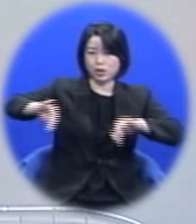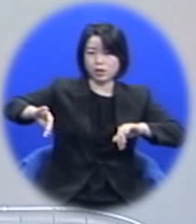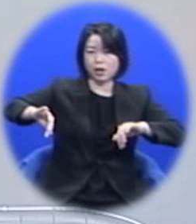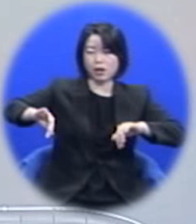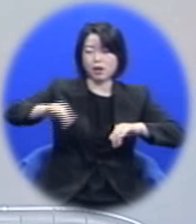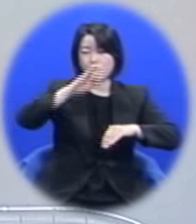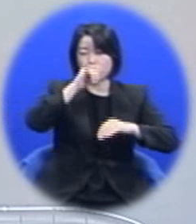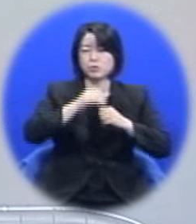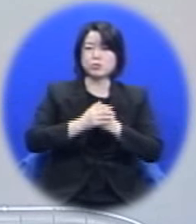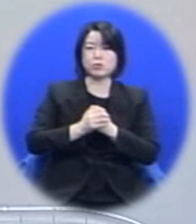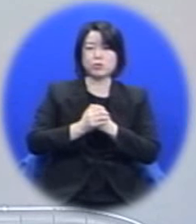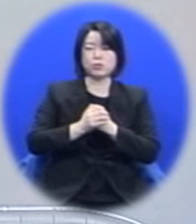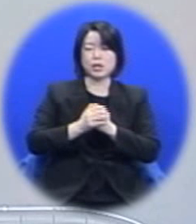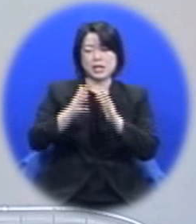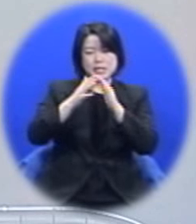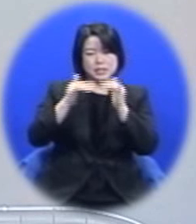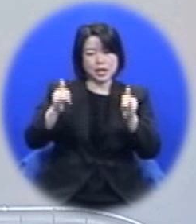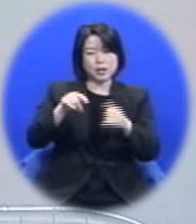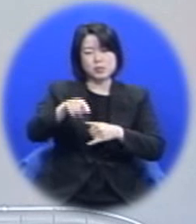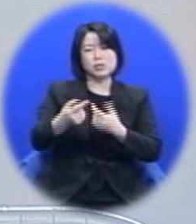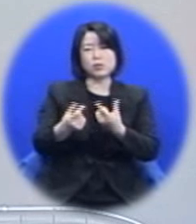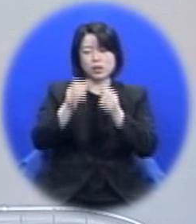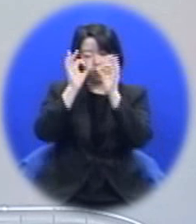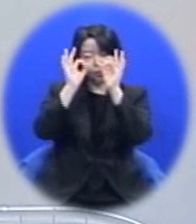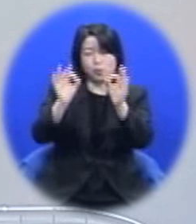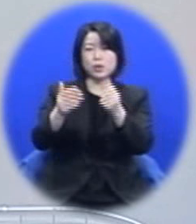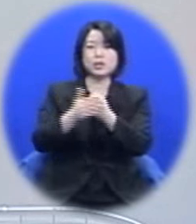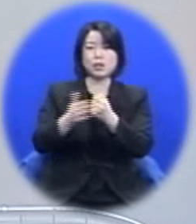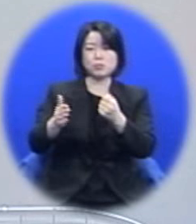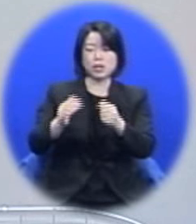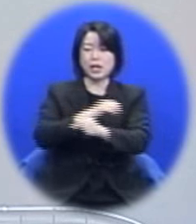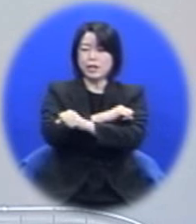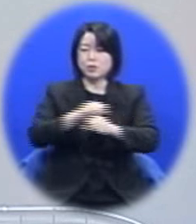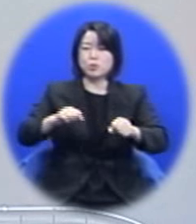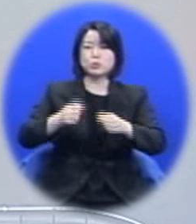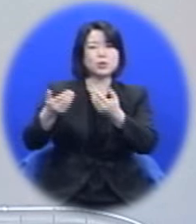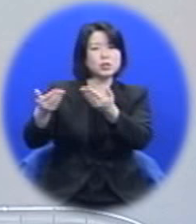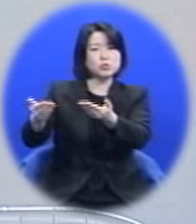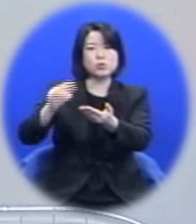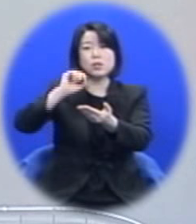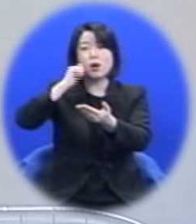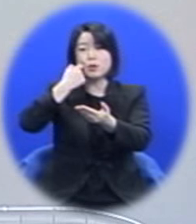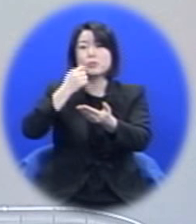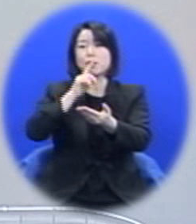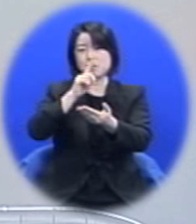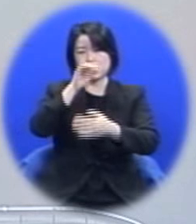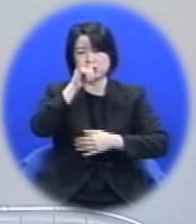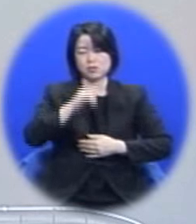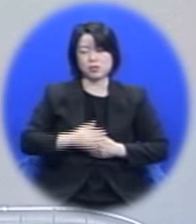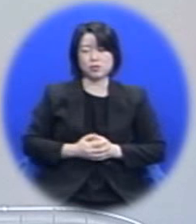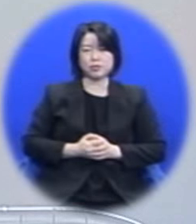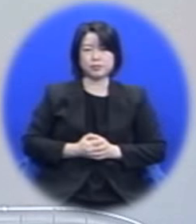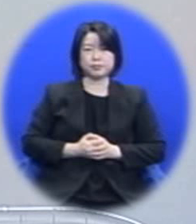이런 도식으로만 사람을 보니까 그러니까 용서하기가 힘들다고 말하는 것입니다.